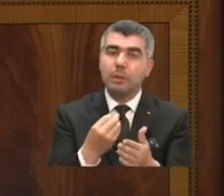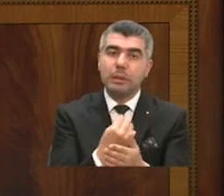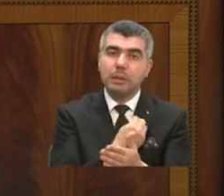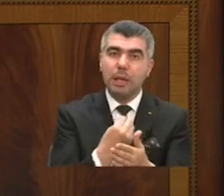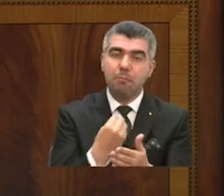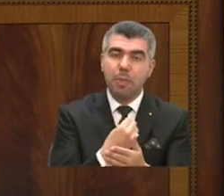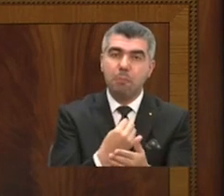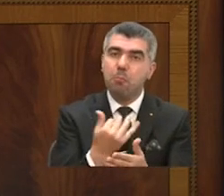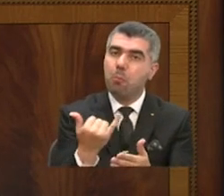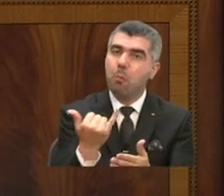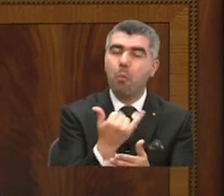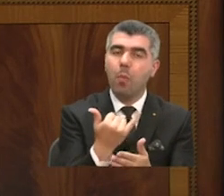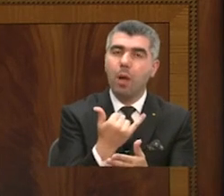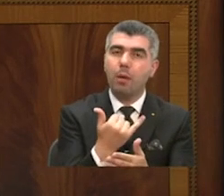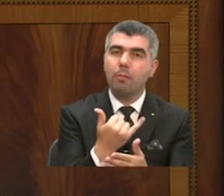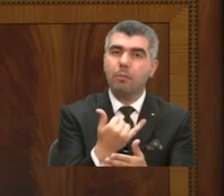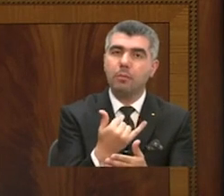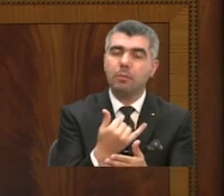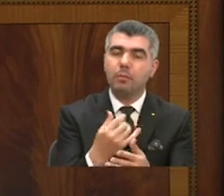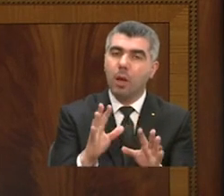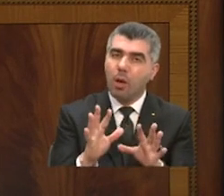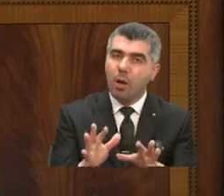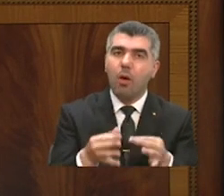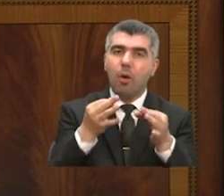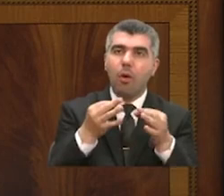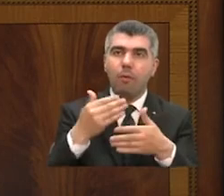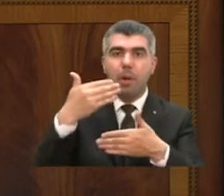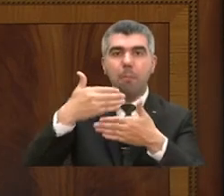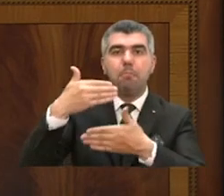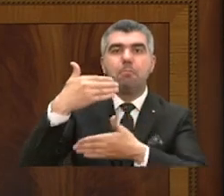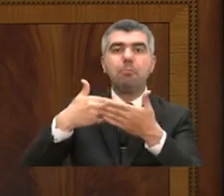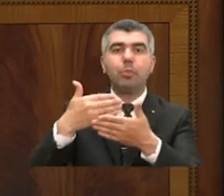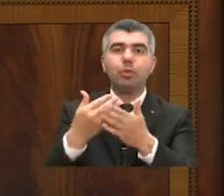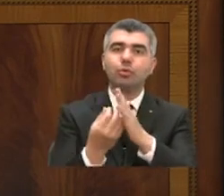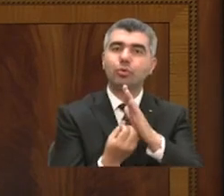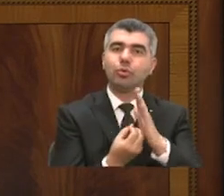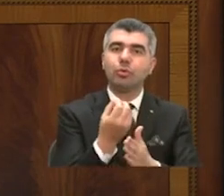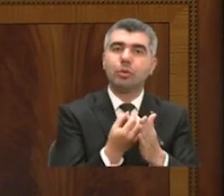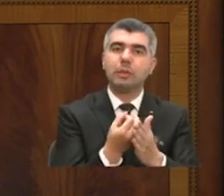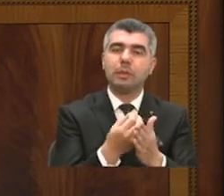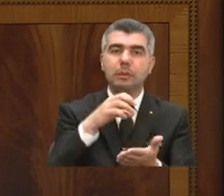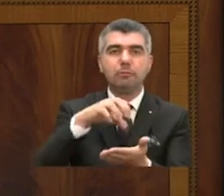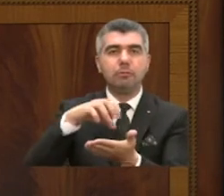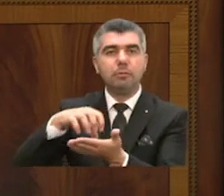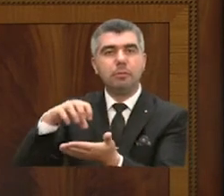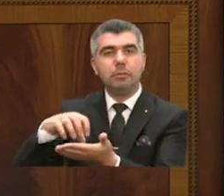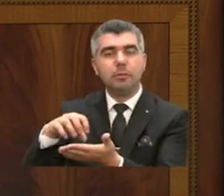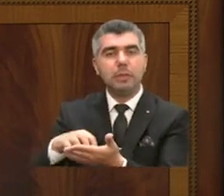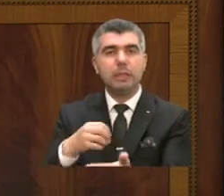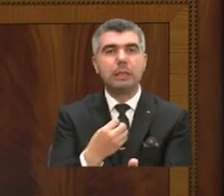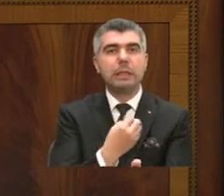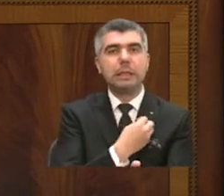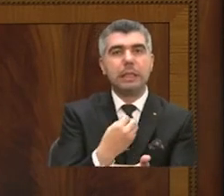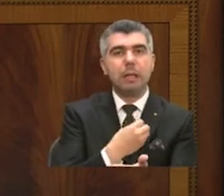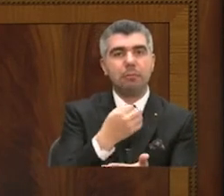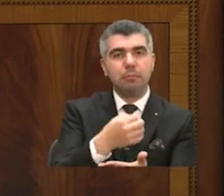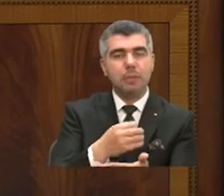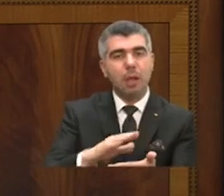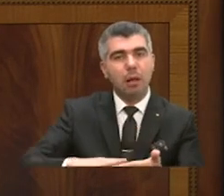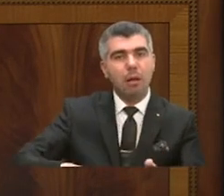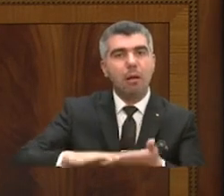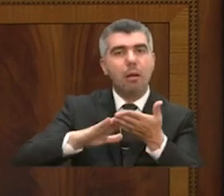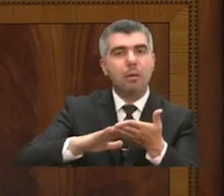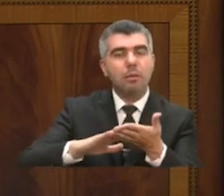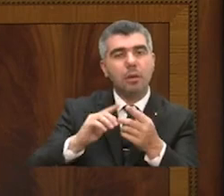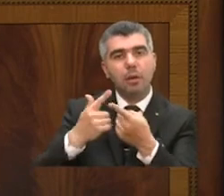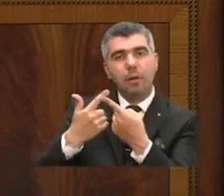عن تطوير البنيات التحتية بما يضمن جودة خدمات المرفق الصحي وتجويد الخدمات العلاجية